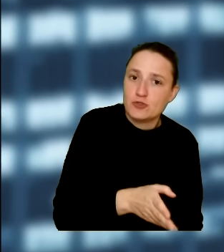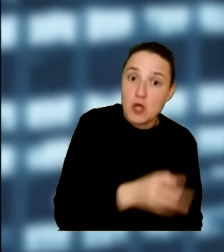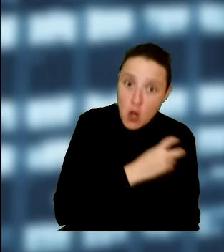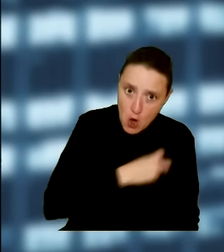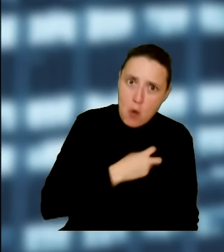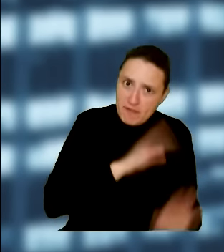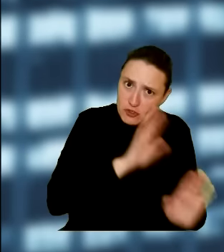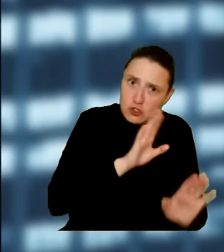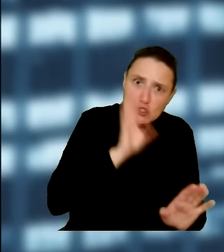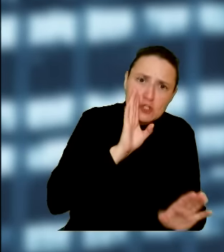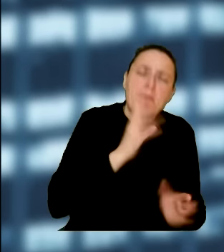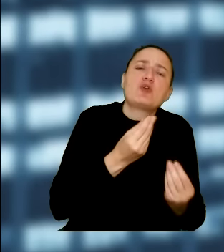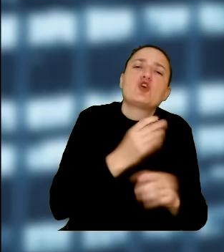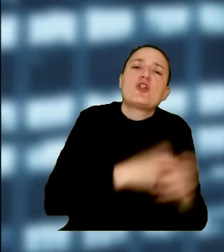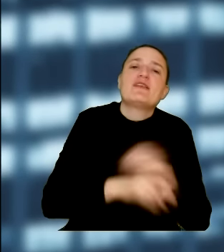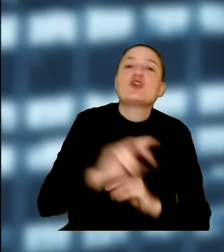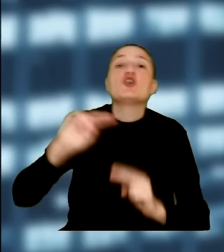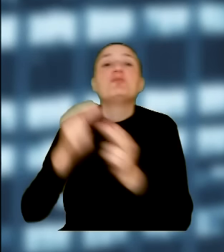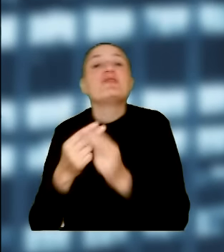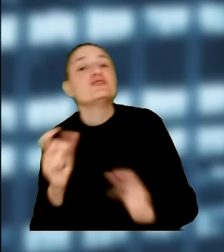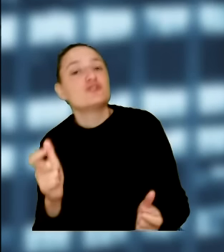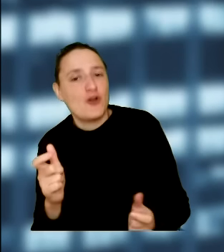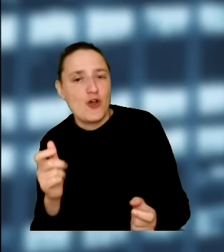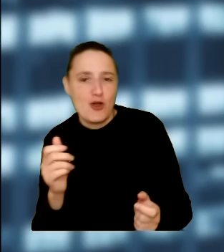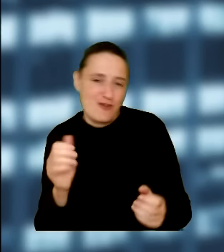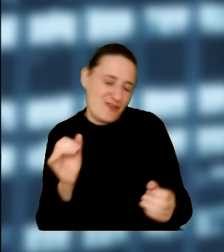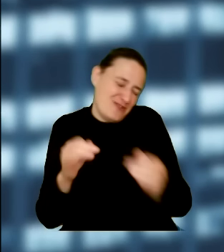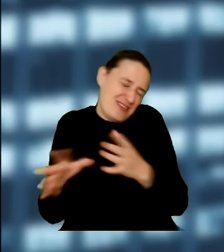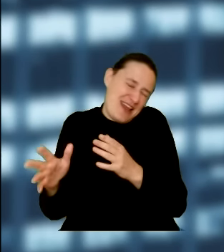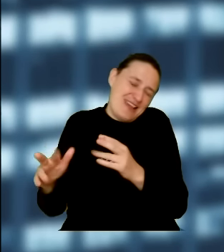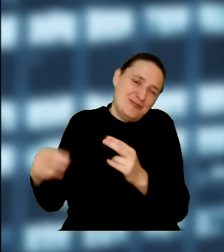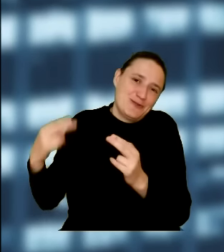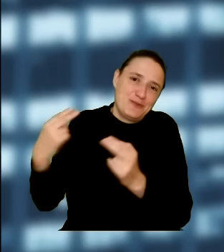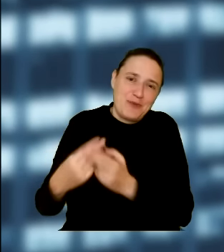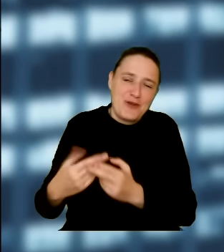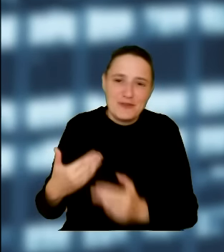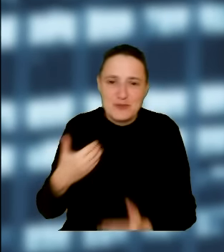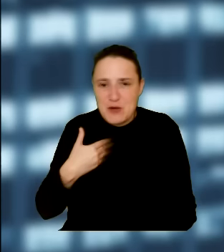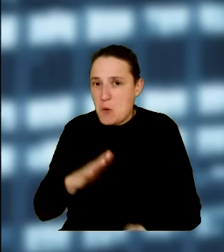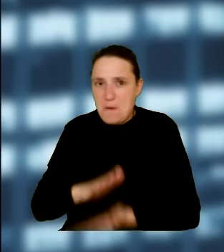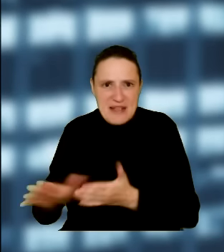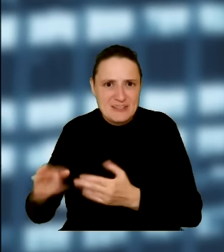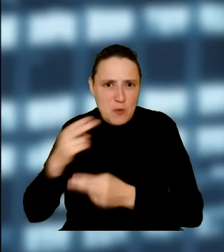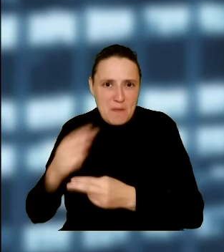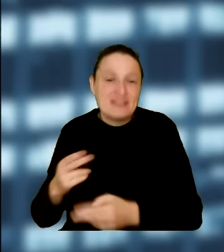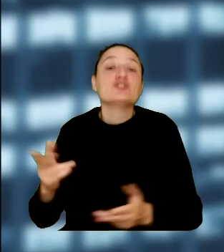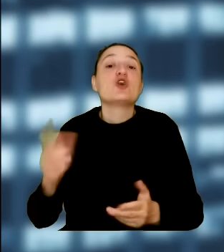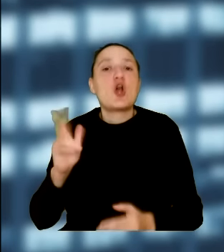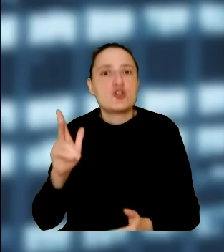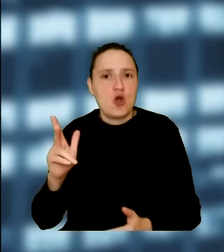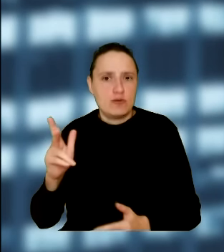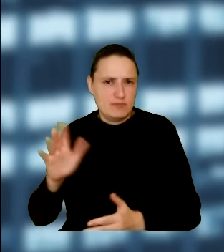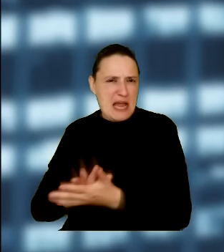zostanie. Po co go rotować? Oczywiście, że nie mogły takie słowa zostać, pozostać bez komentarza. Zareagowała temperamentna